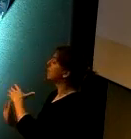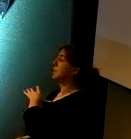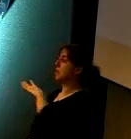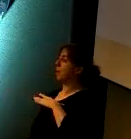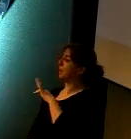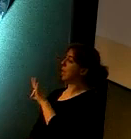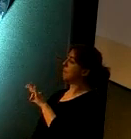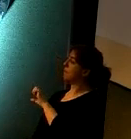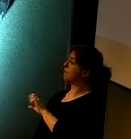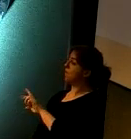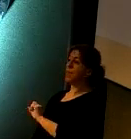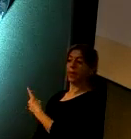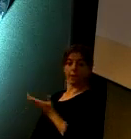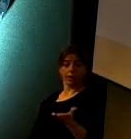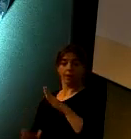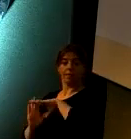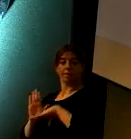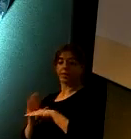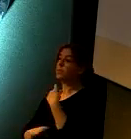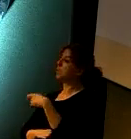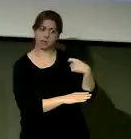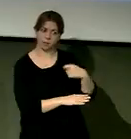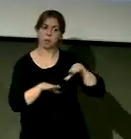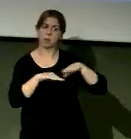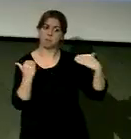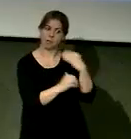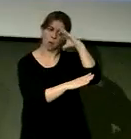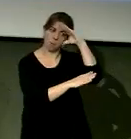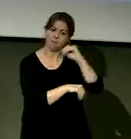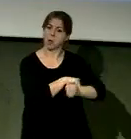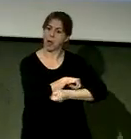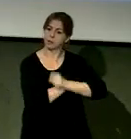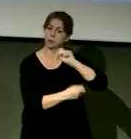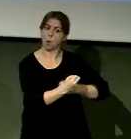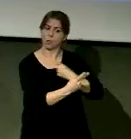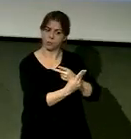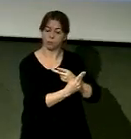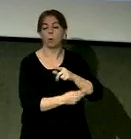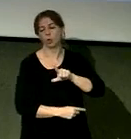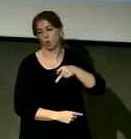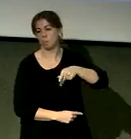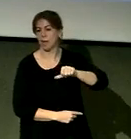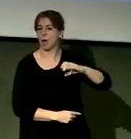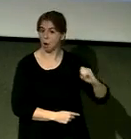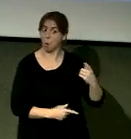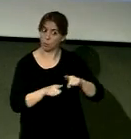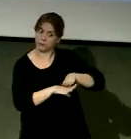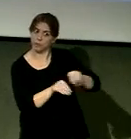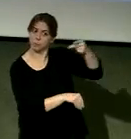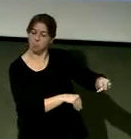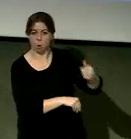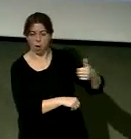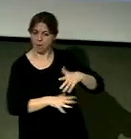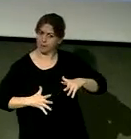Ferré, vice-présidente de la plateforme professionnelle Addiction Occitanie 2PAO, et ses équipes d'avoir organisé